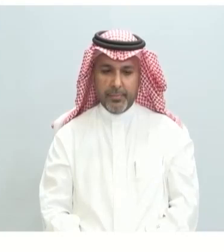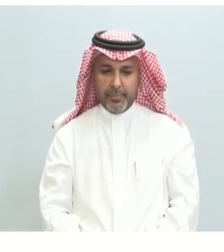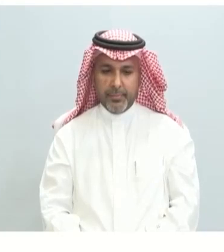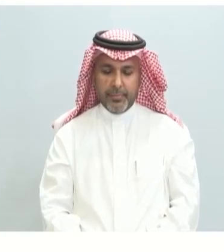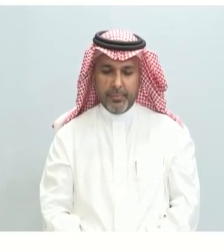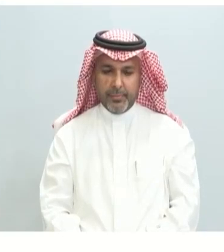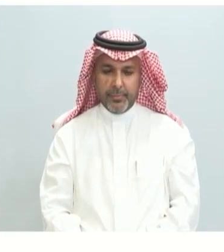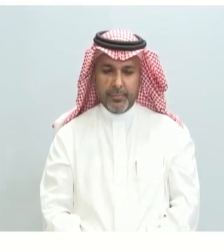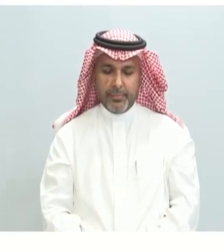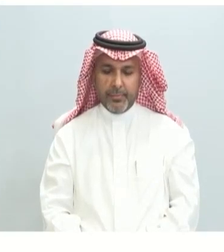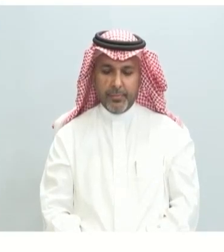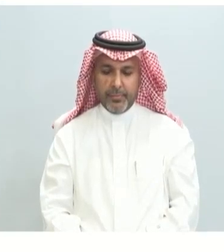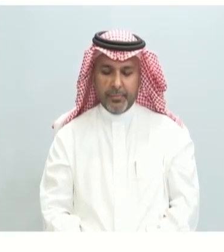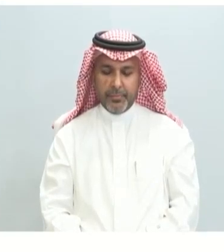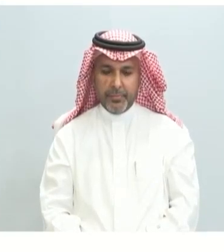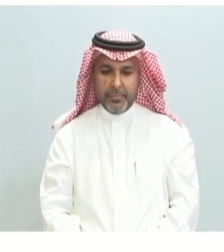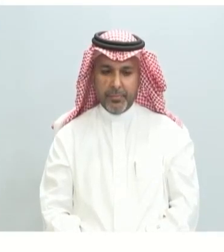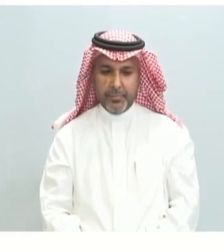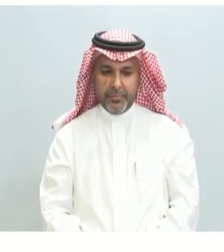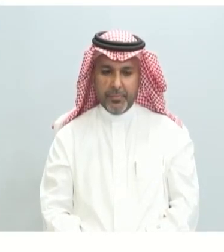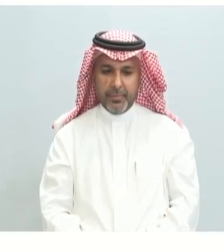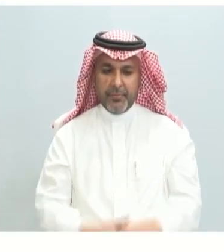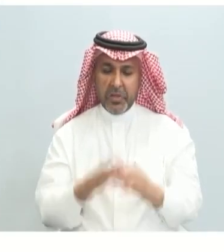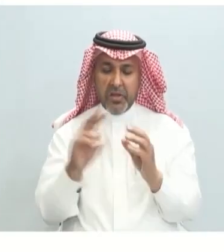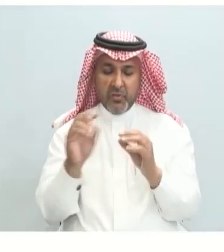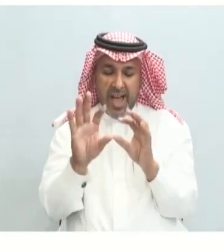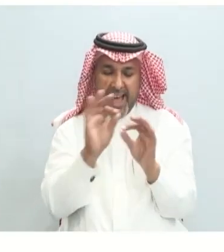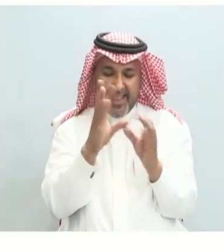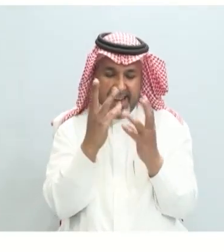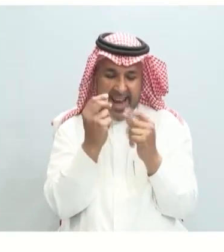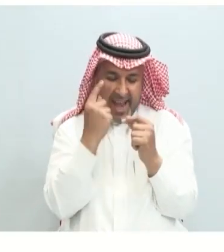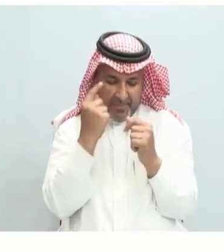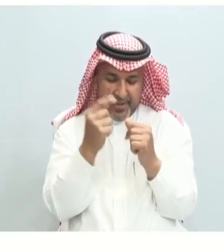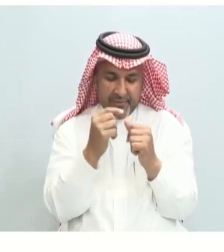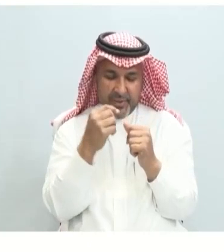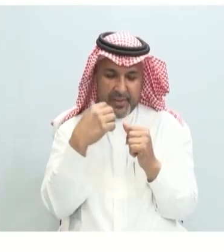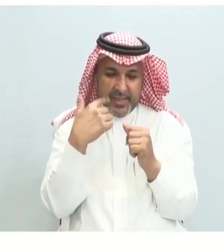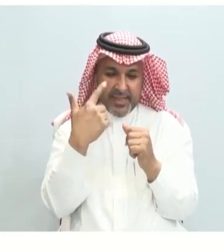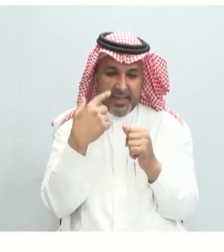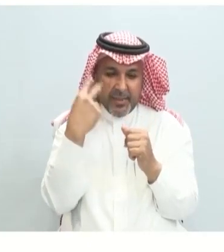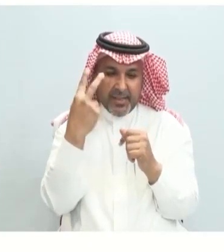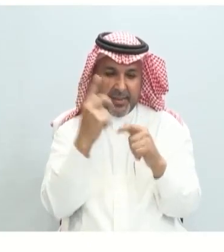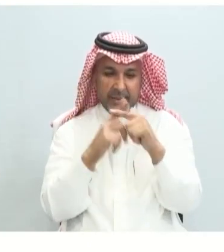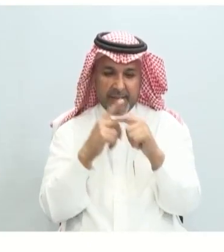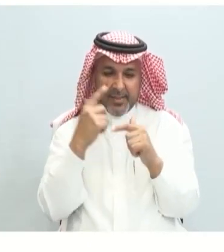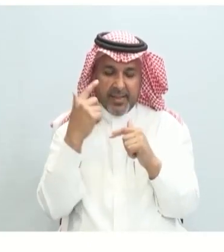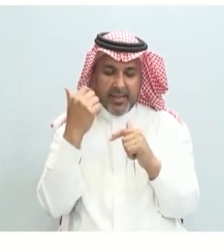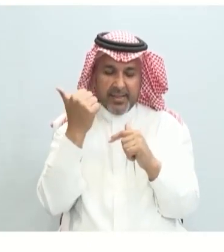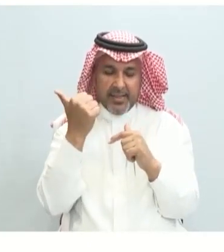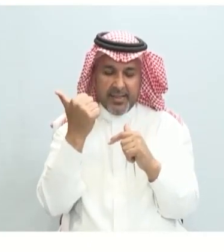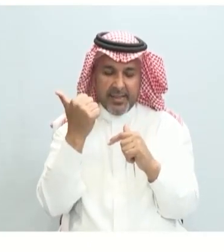6 تربيع ناقص ناقص 2 في 7 في 6 في كوساين